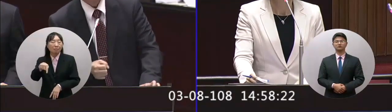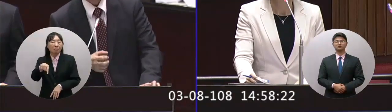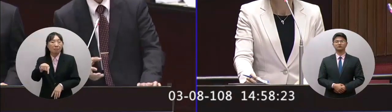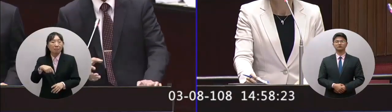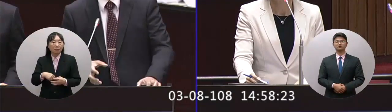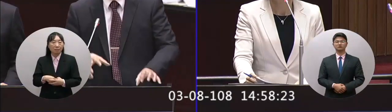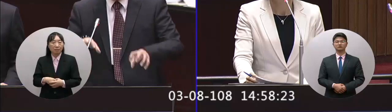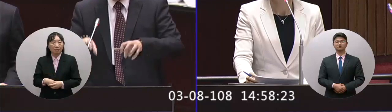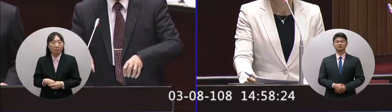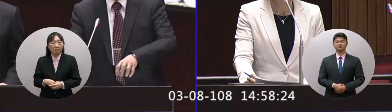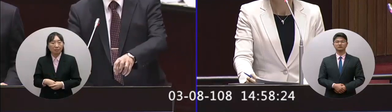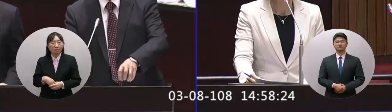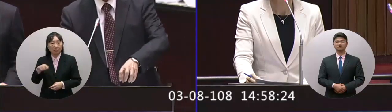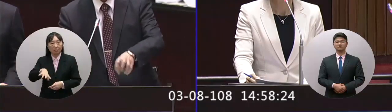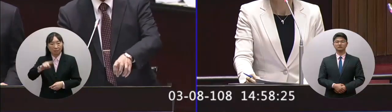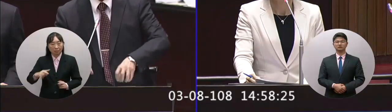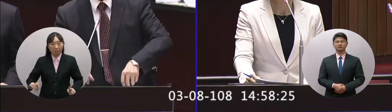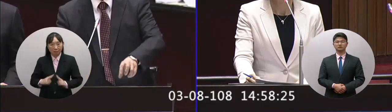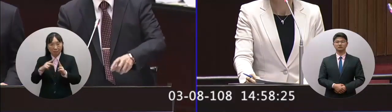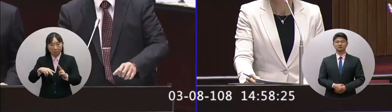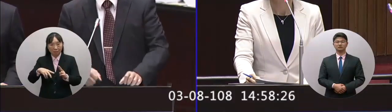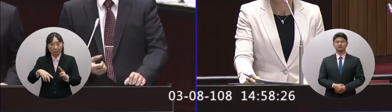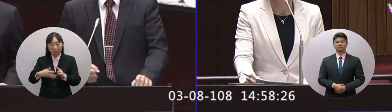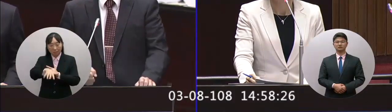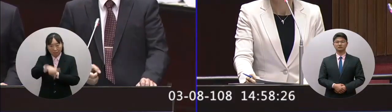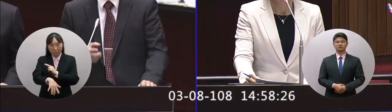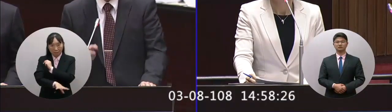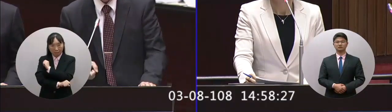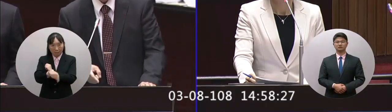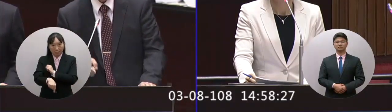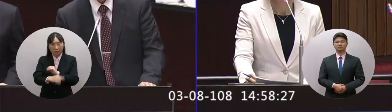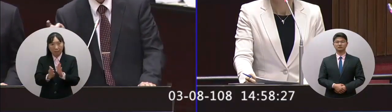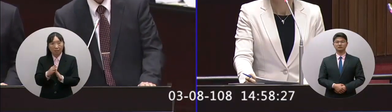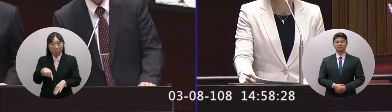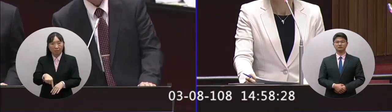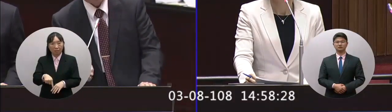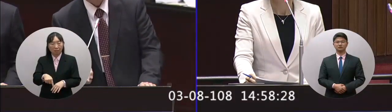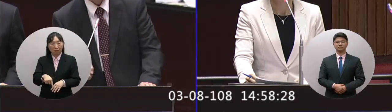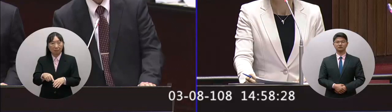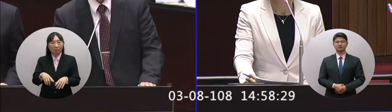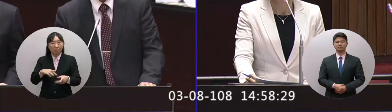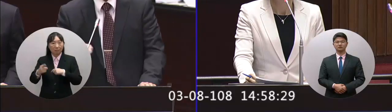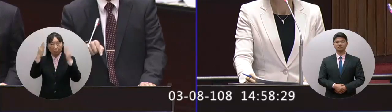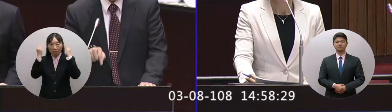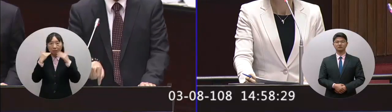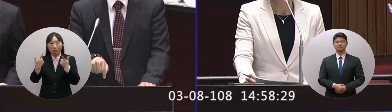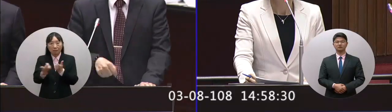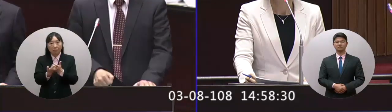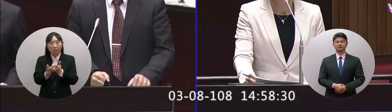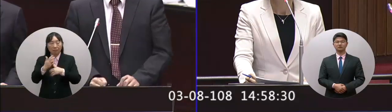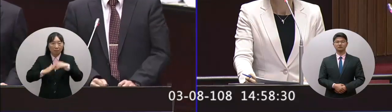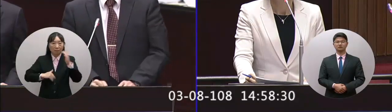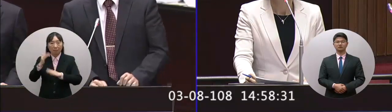峰，有无？金峰做塔架，即个水下基础遐 foundation， 加伊即马甲韩国合作，啊